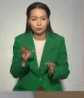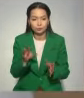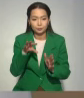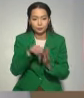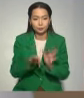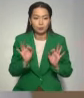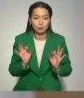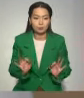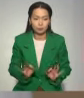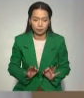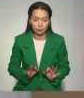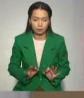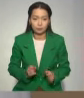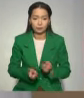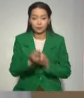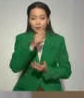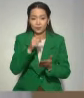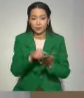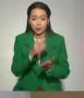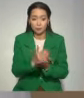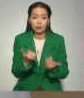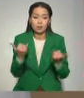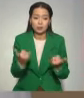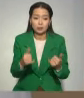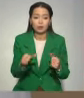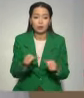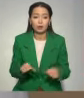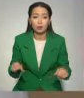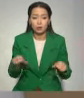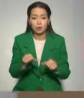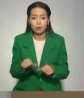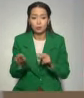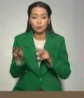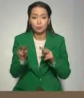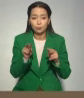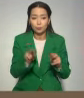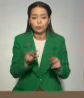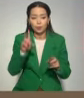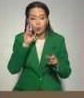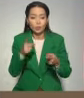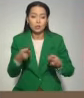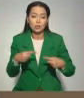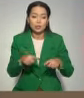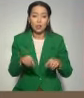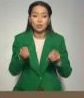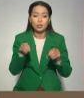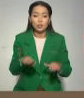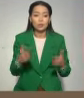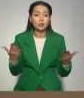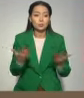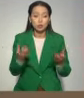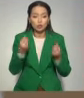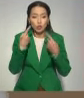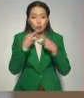то есть очень много вопросов и сегодня на комиссии партийного контроля мы как раз госорганам решаем Какие еще